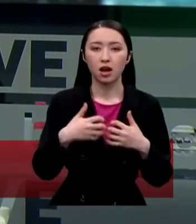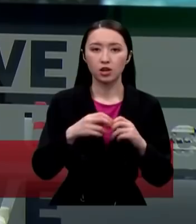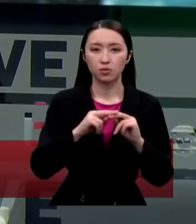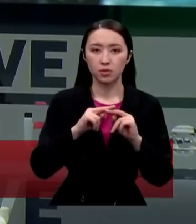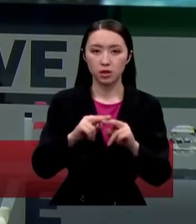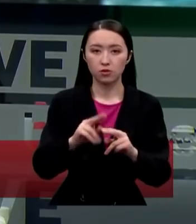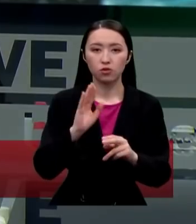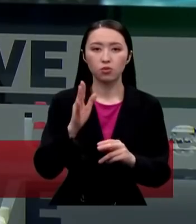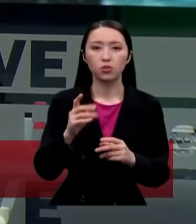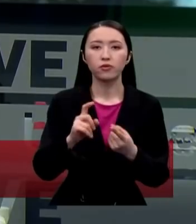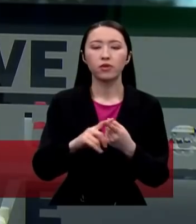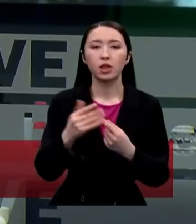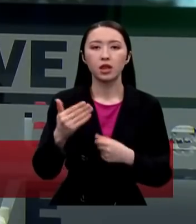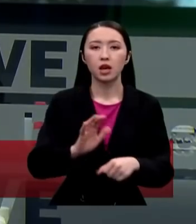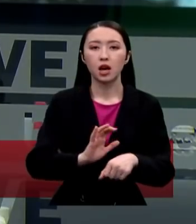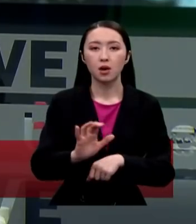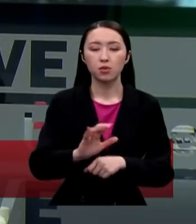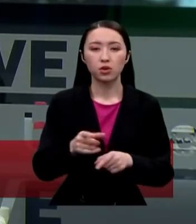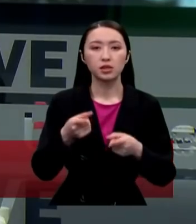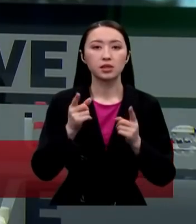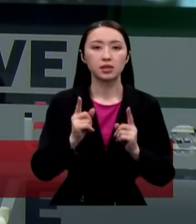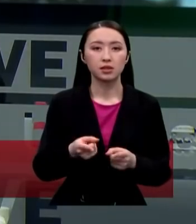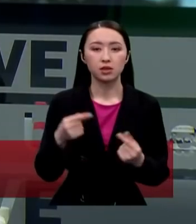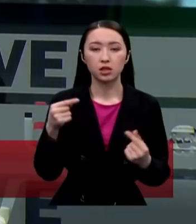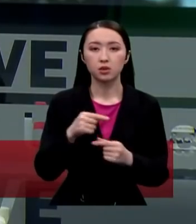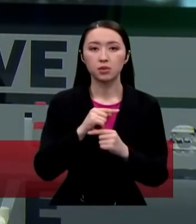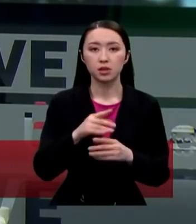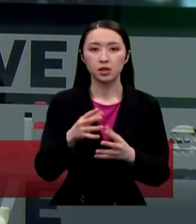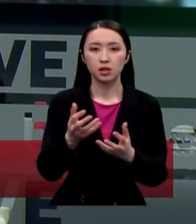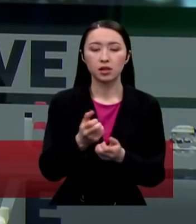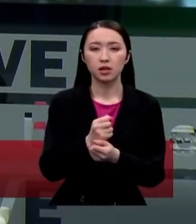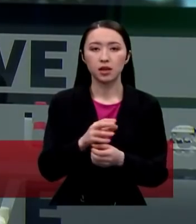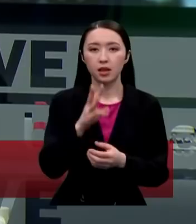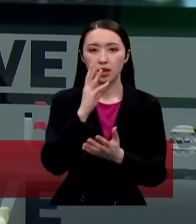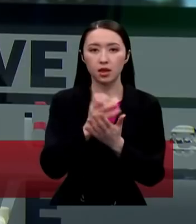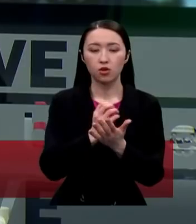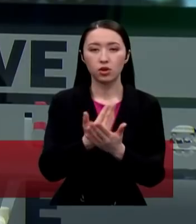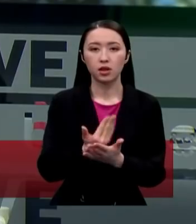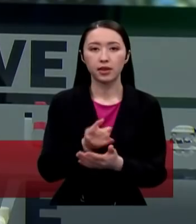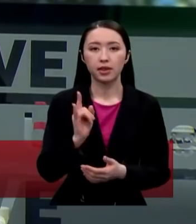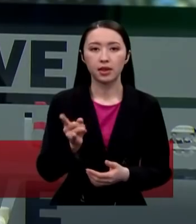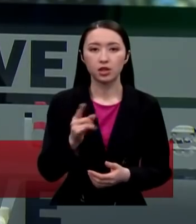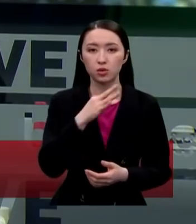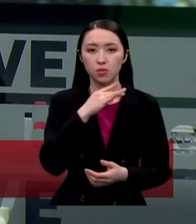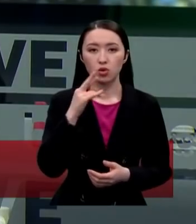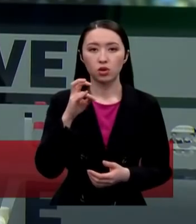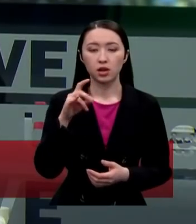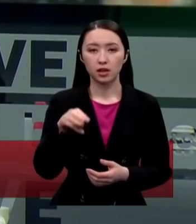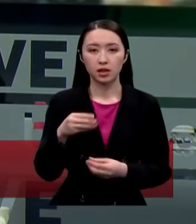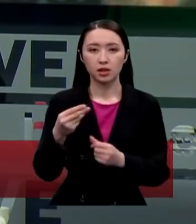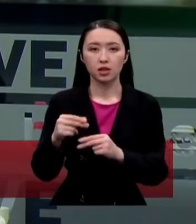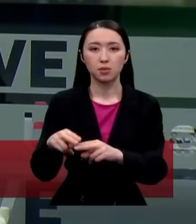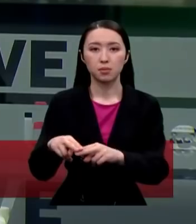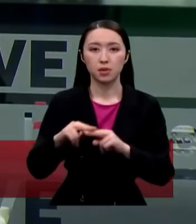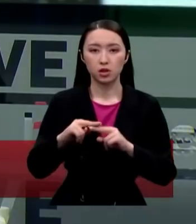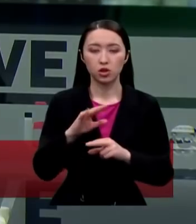сделать акцент на их объемы. Ведь действительно несопоставимы доходы, к примеру, таксистов, у которых много клиентов, перечисляющих деньги,